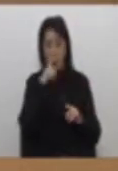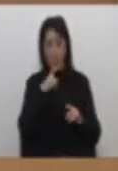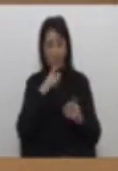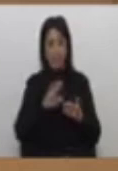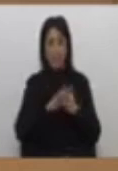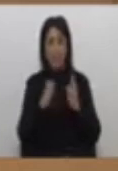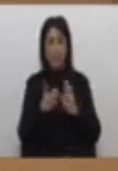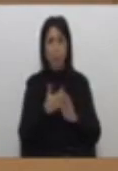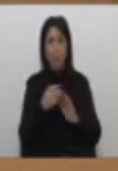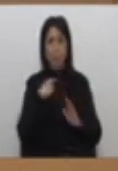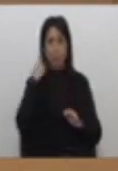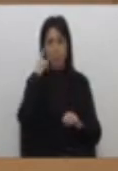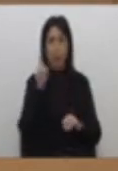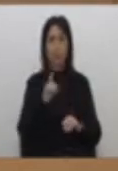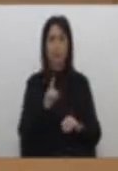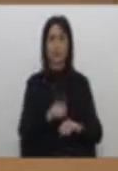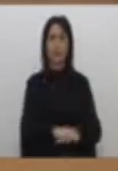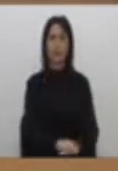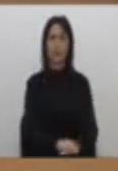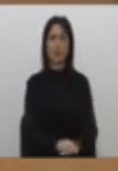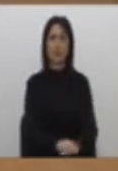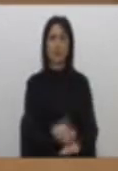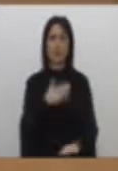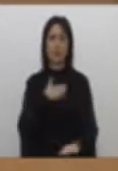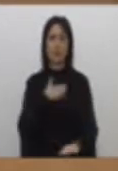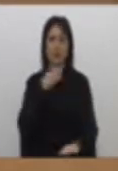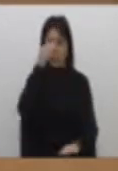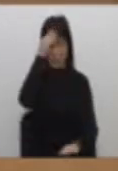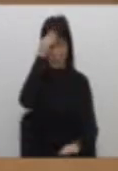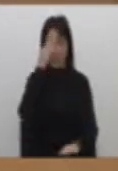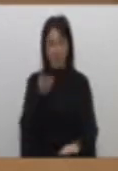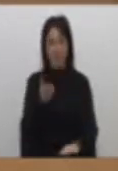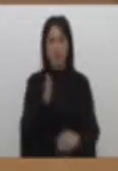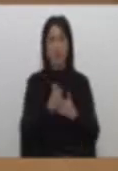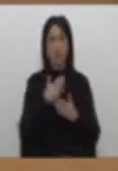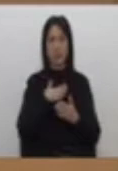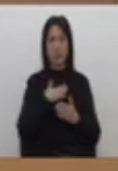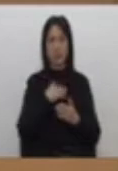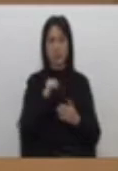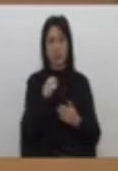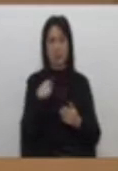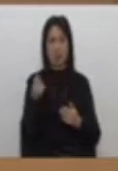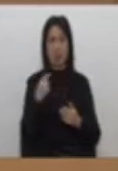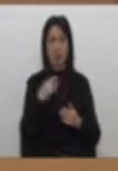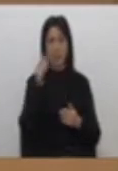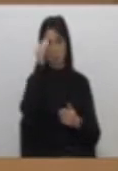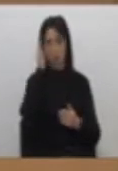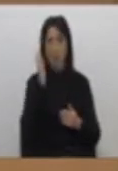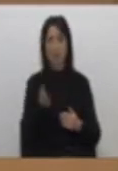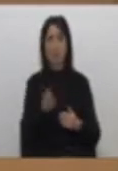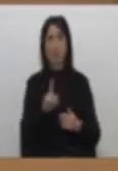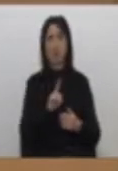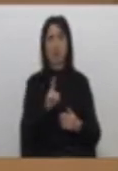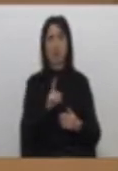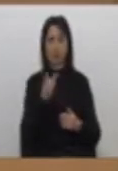სიტუაცია, მე ვფიქრობ, რომ აი ჩვენი პოზიცია ყოველ შემთხვევაში ჩემი და ჩემი მეგობრების პოზიცია იქნება, რომ